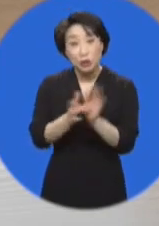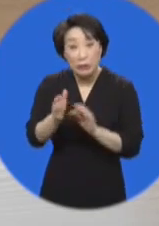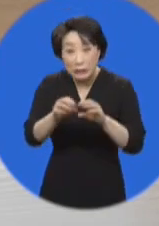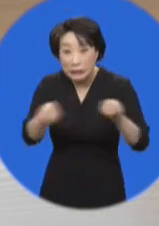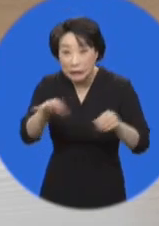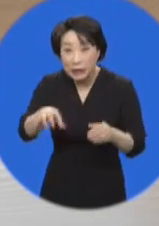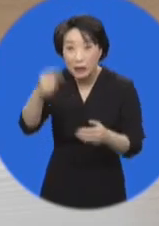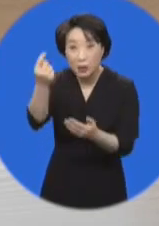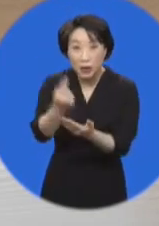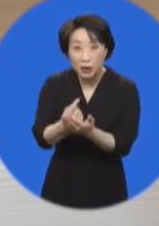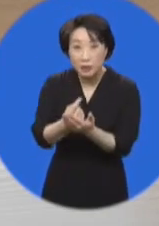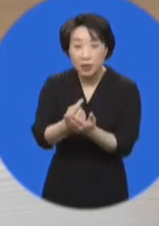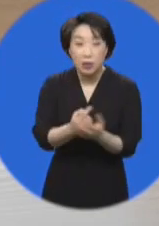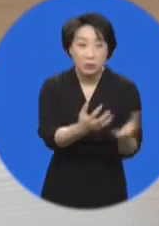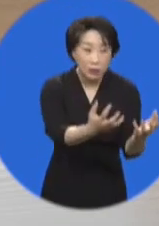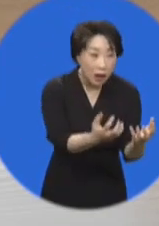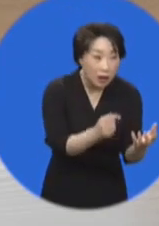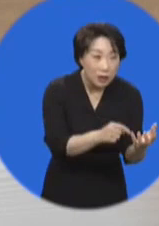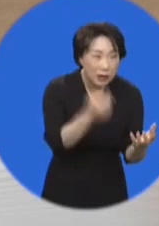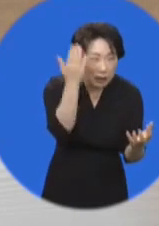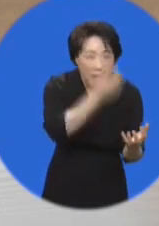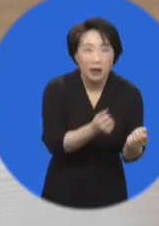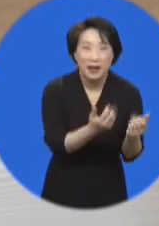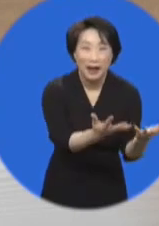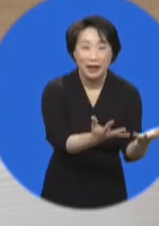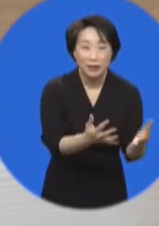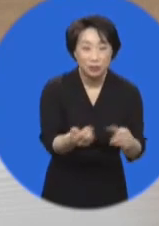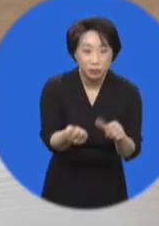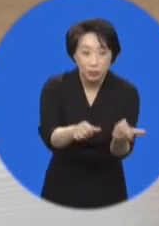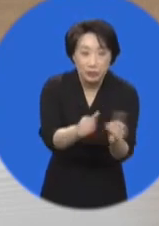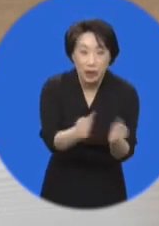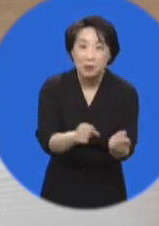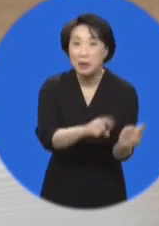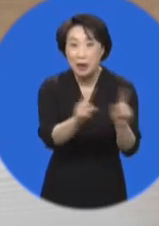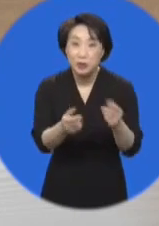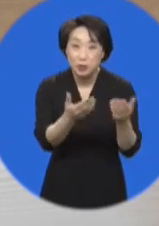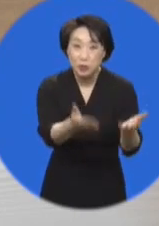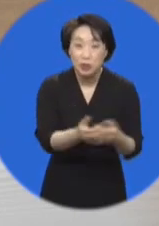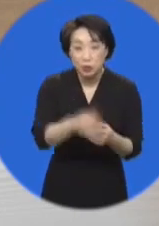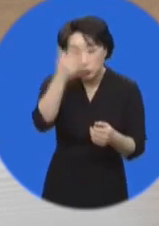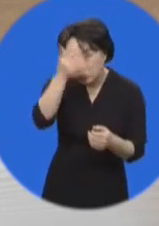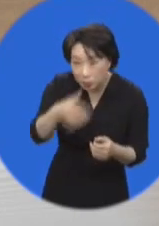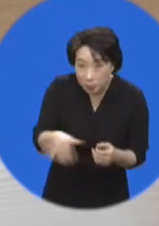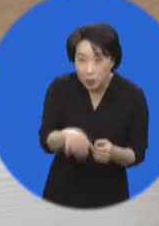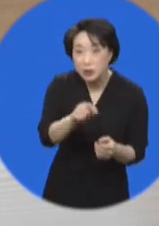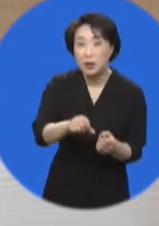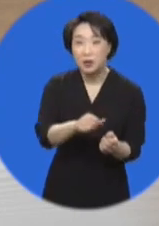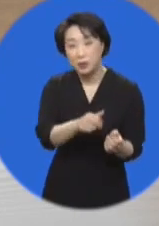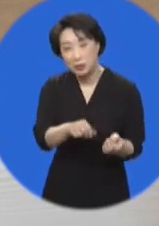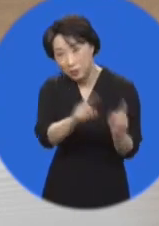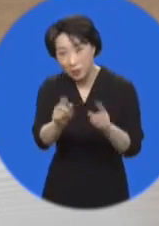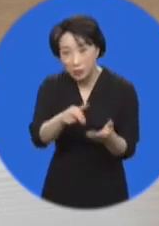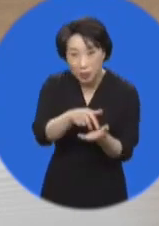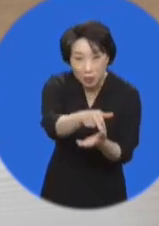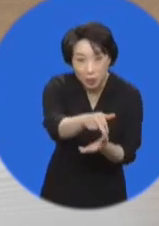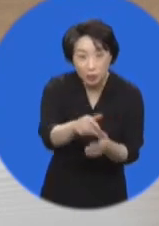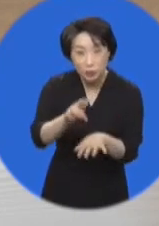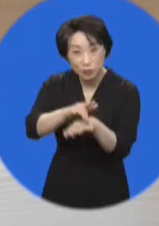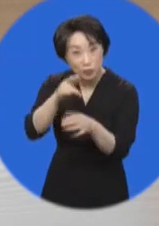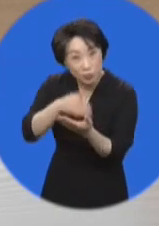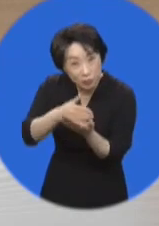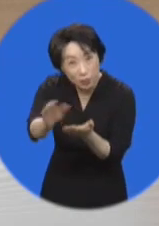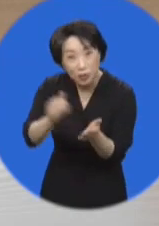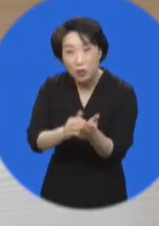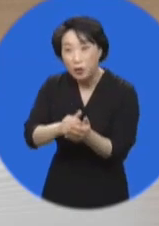오셔서 나병 환자를 고치고 죽은 자를 살리고 죽은 자를 걷게 하고 귀신을